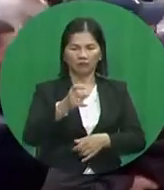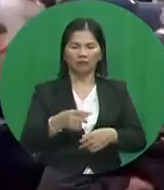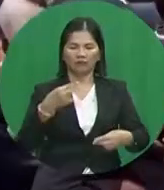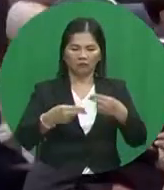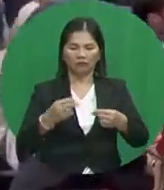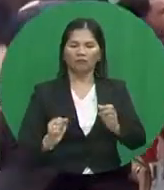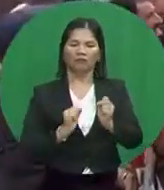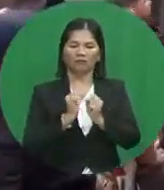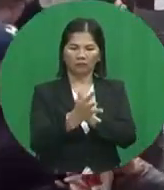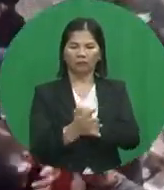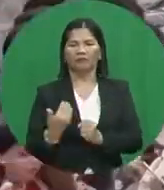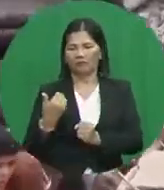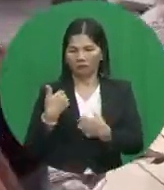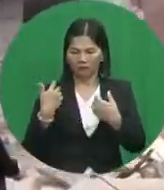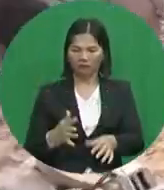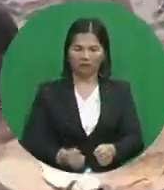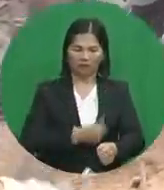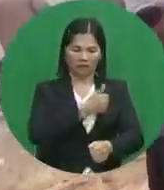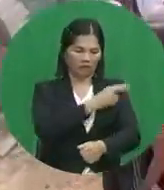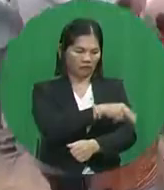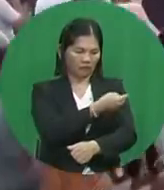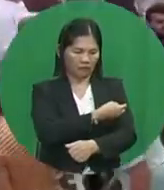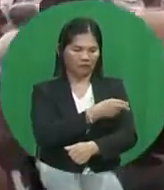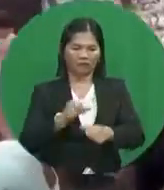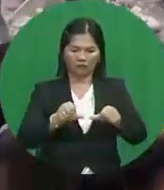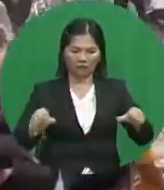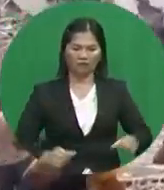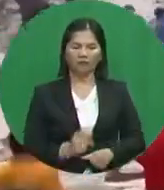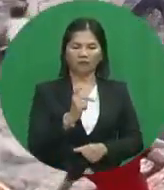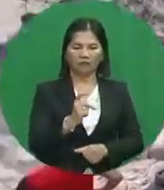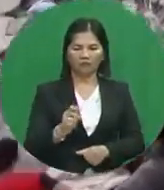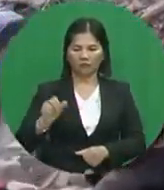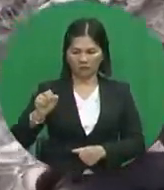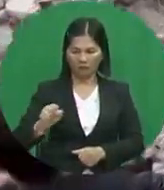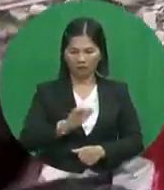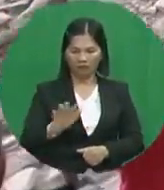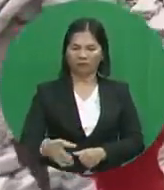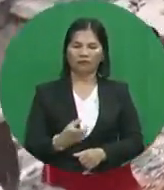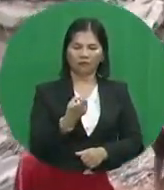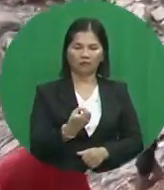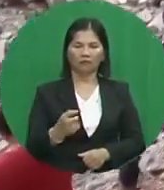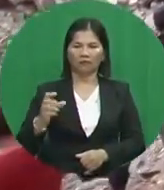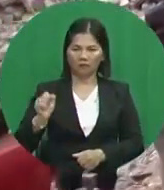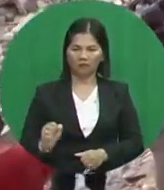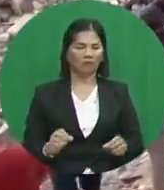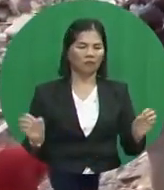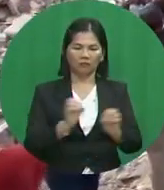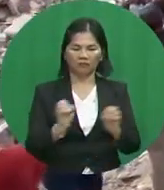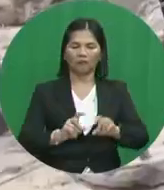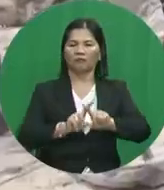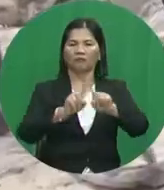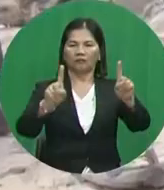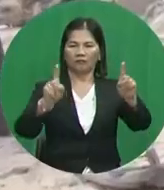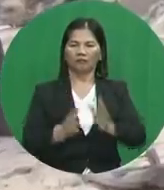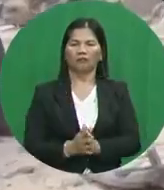ង្គ្រាមបានចាប់ផ្ដើមនេះបើយោងតាមក្រសួងសុខាភិបាលនៅក្នុងតំបន់កាសាដែលគ្រប់គ្រងដោយក្រុមហាម៉ាស់ដែលមិនមានភាពខុសគ្នារ